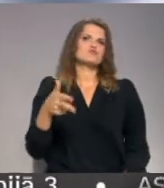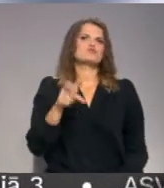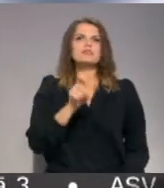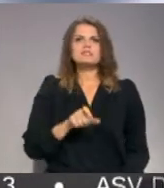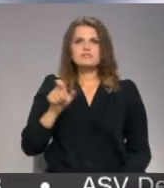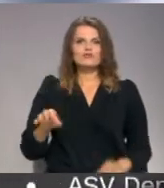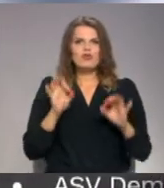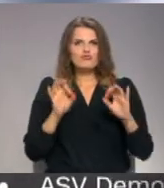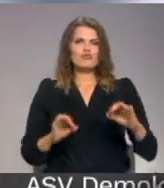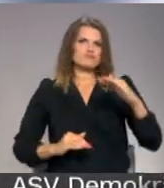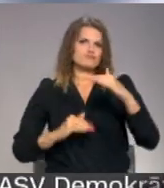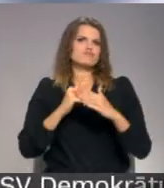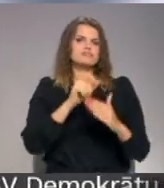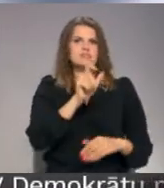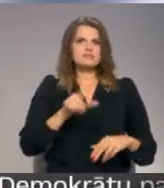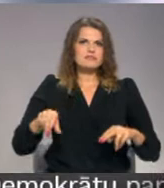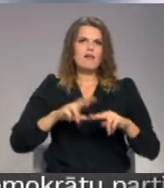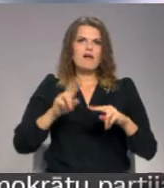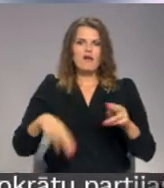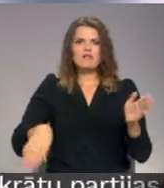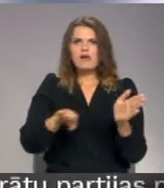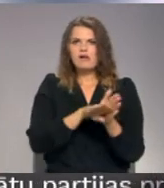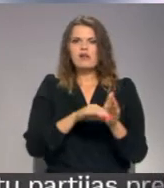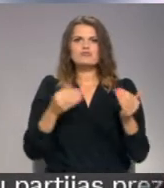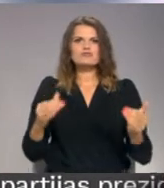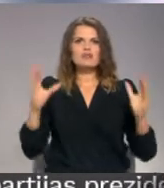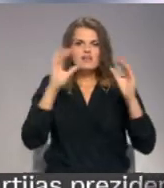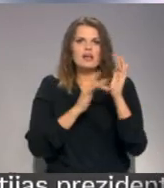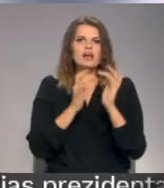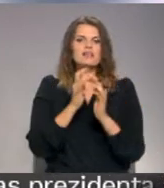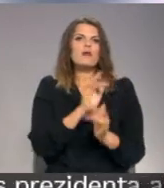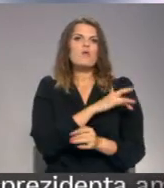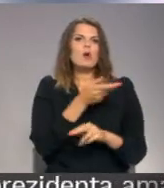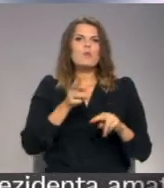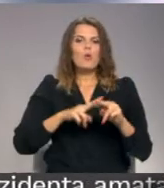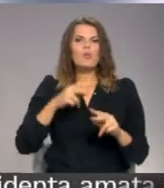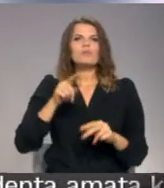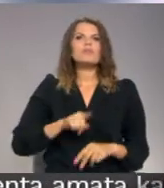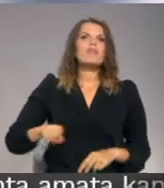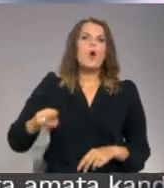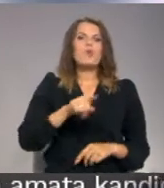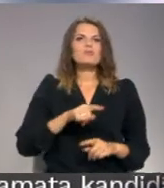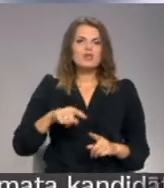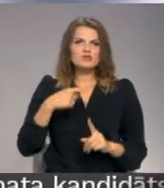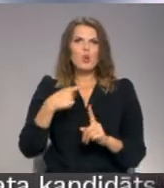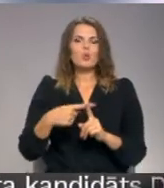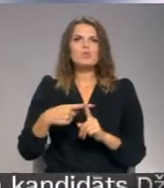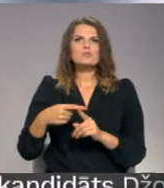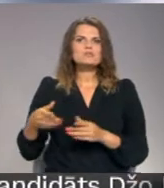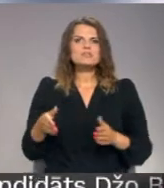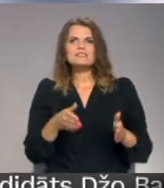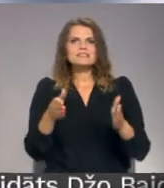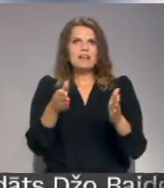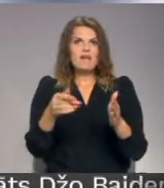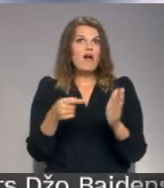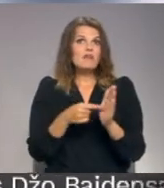3000. Tieši tik daudz cilvēku varēs būt klātienē šī vakara divkalpojumā un tautas krustaceļā. Kāda bija šīs dienas pirmā puse